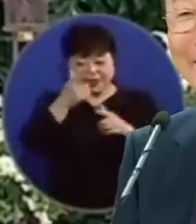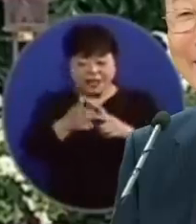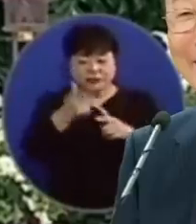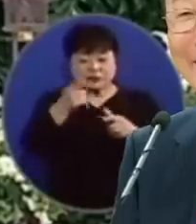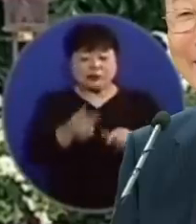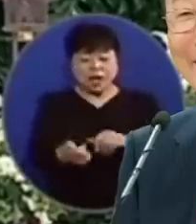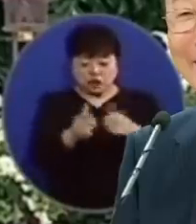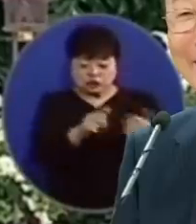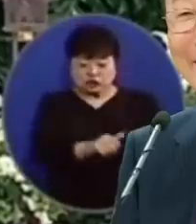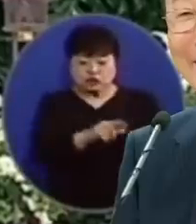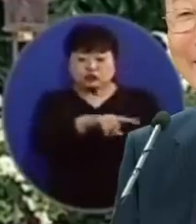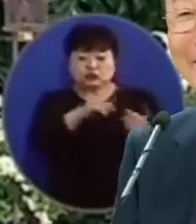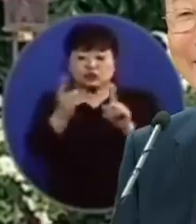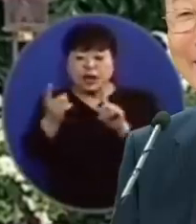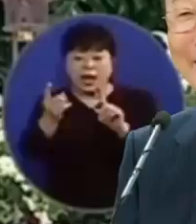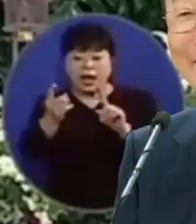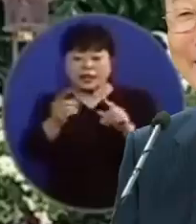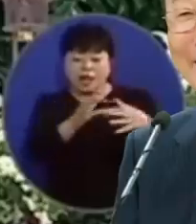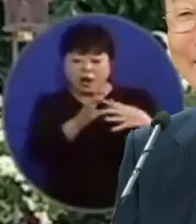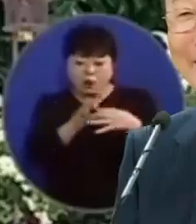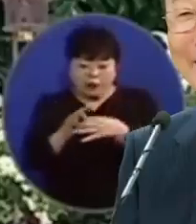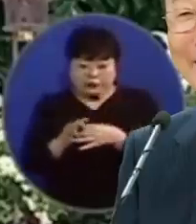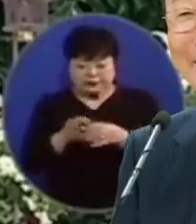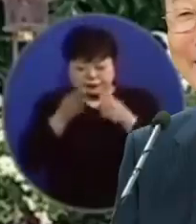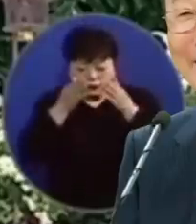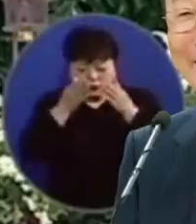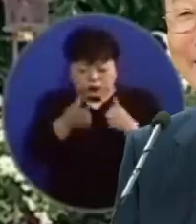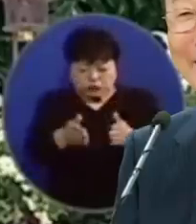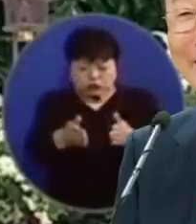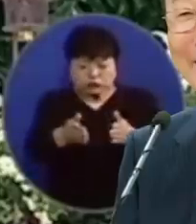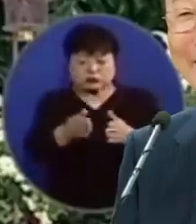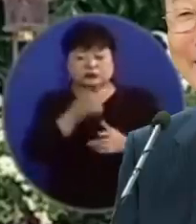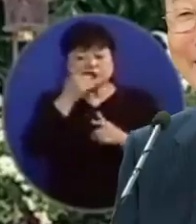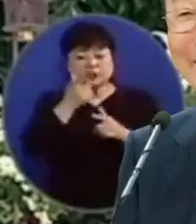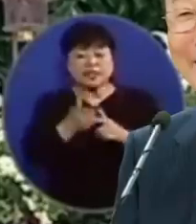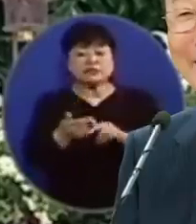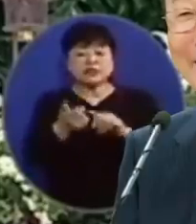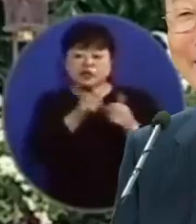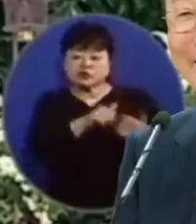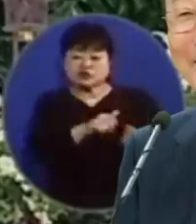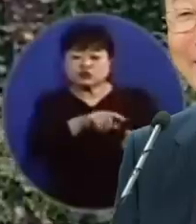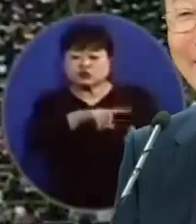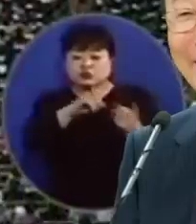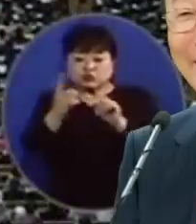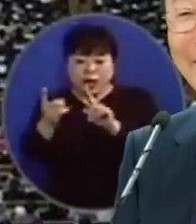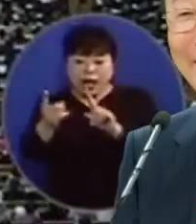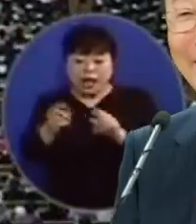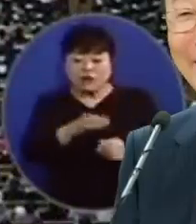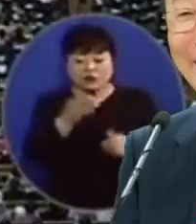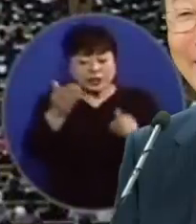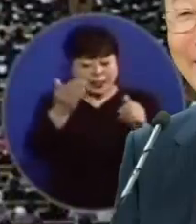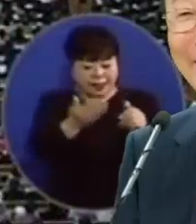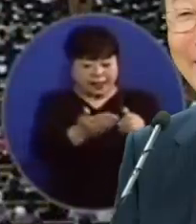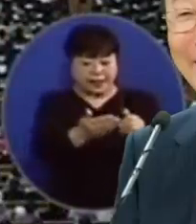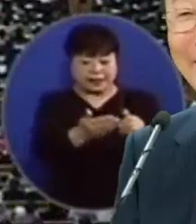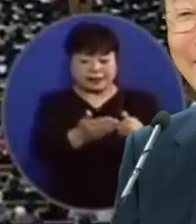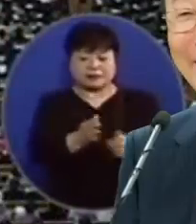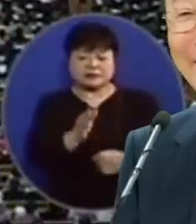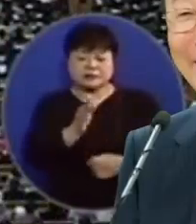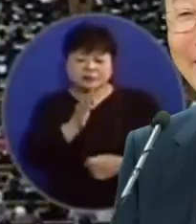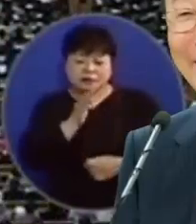예수님의 죽으심과 부활하심에 관심을 집중합니다. 왜? 예수님의 죽으심과 부활하심이 우리에게